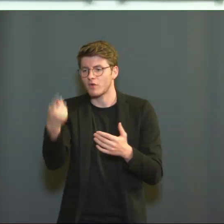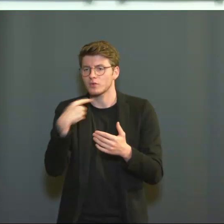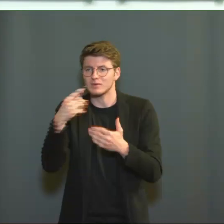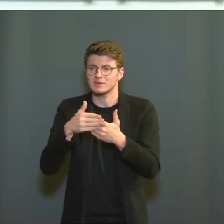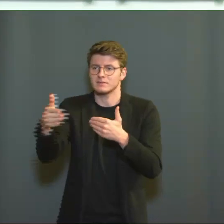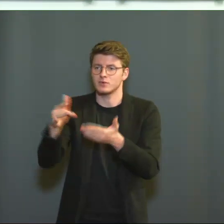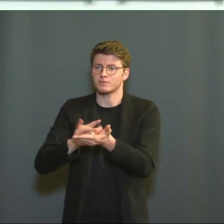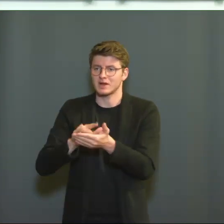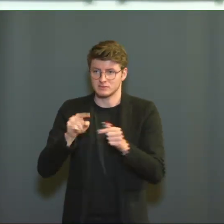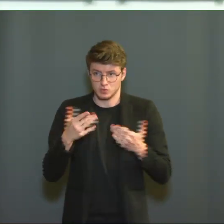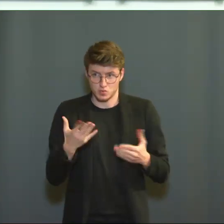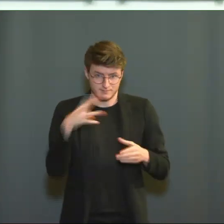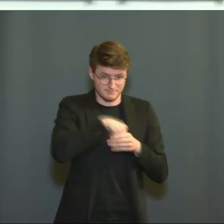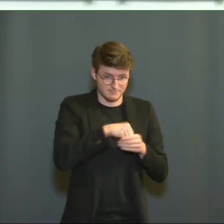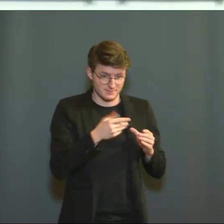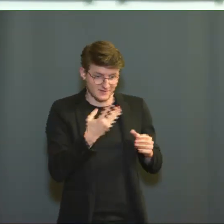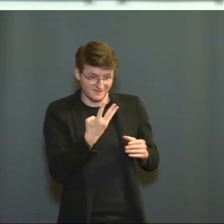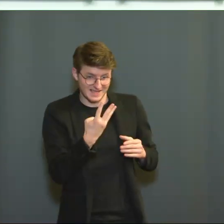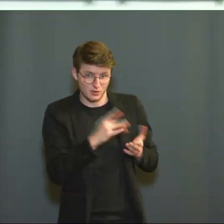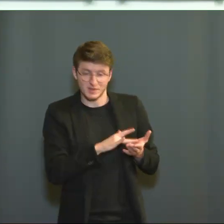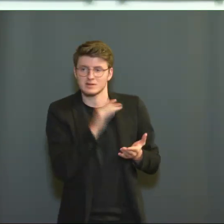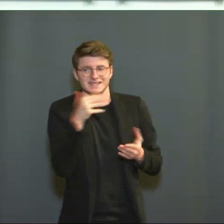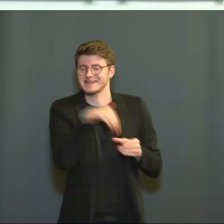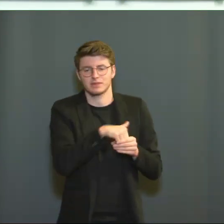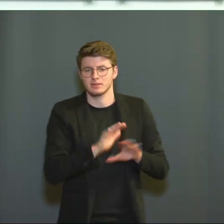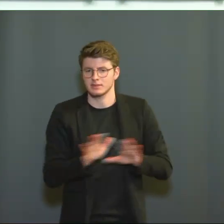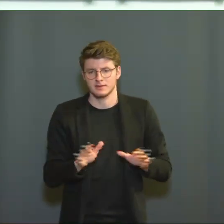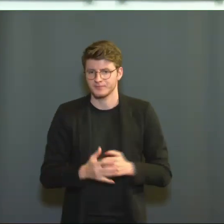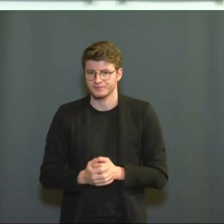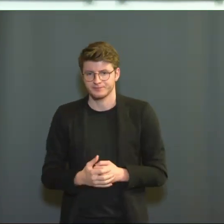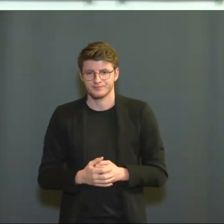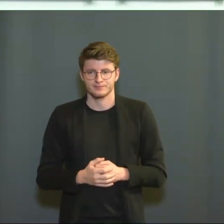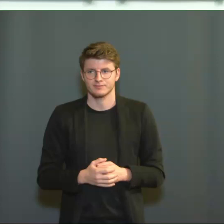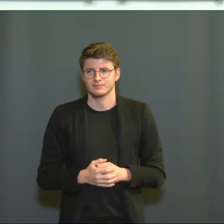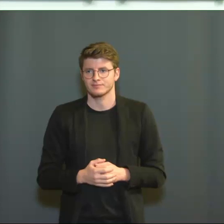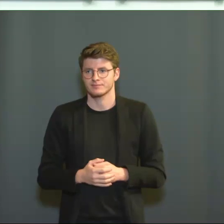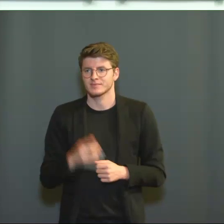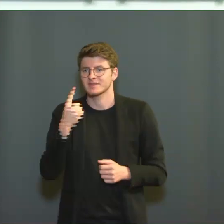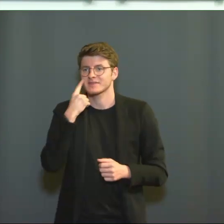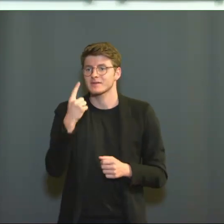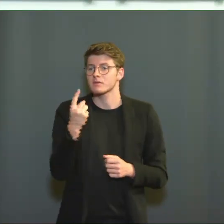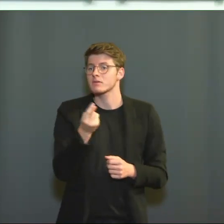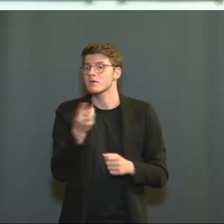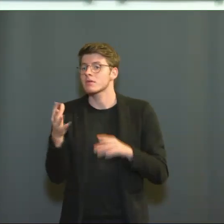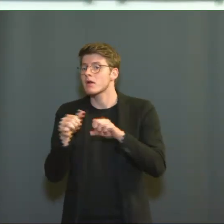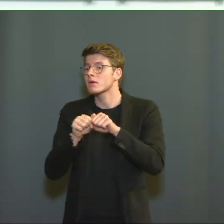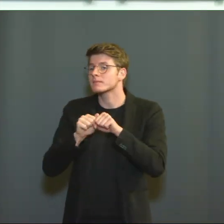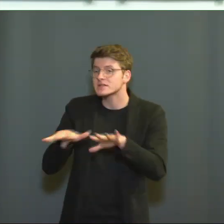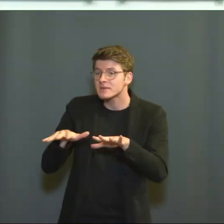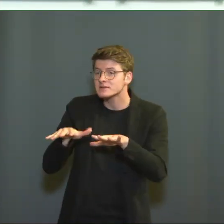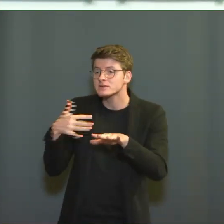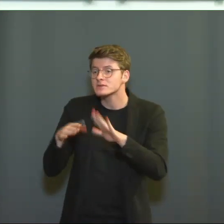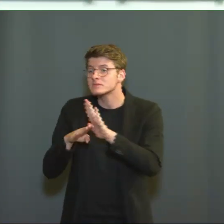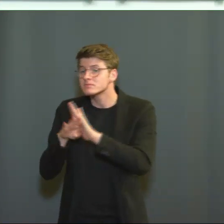gemiddelde. De toename in besmettingen en de toename in het aantal ziekenhuisopnames uit zich dus